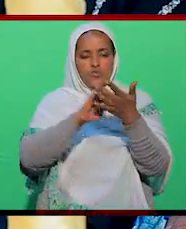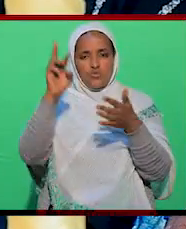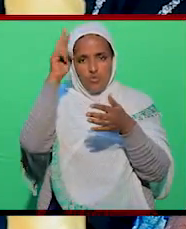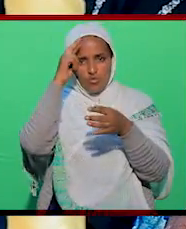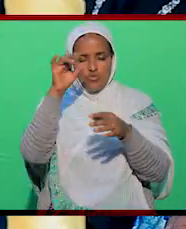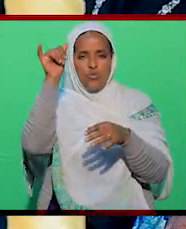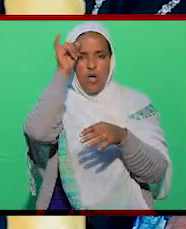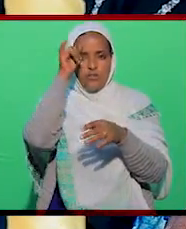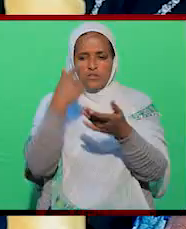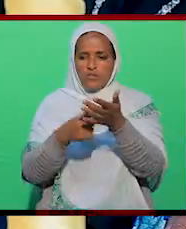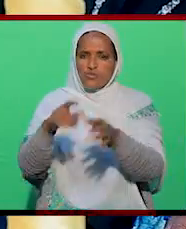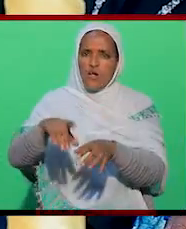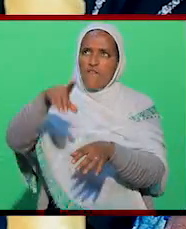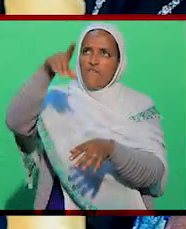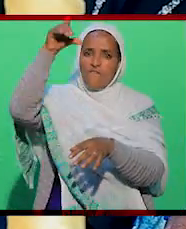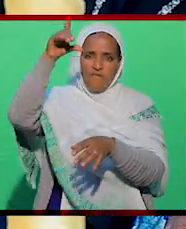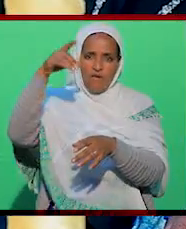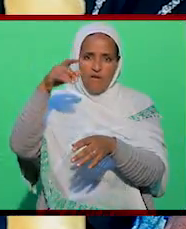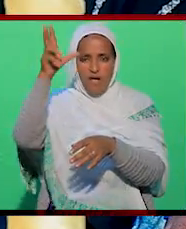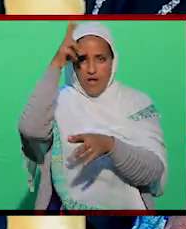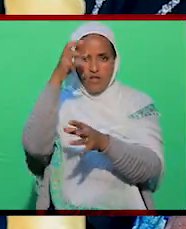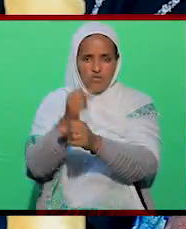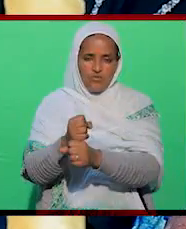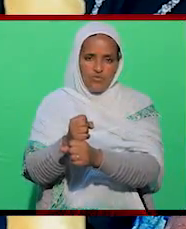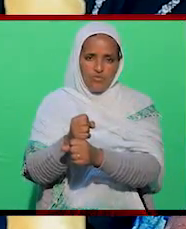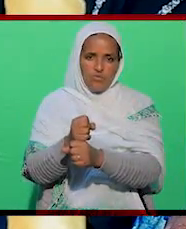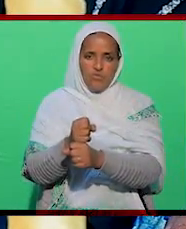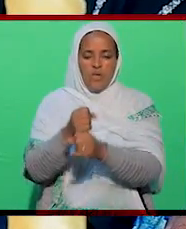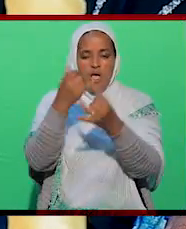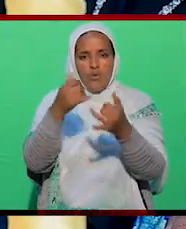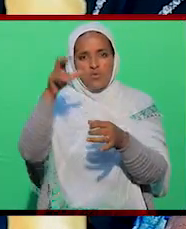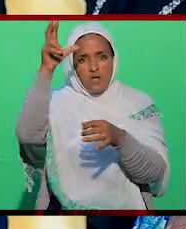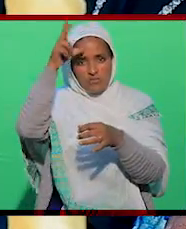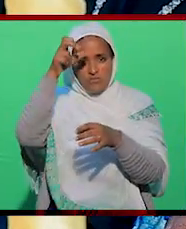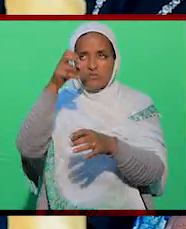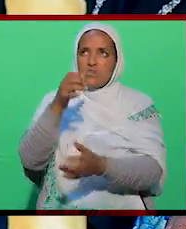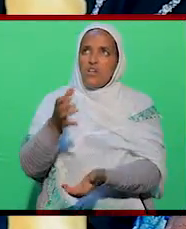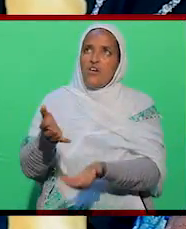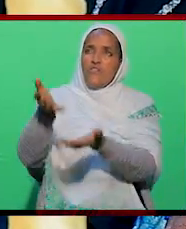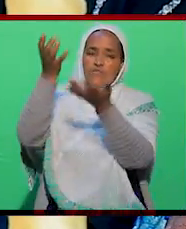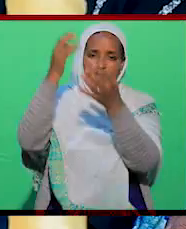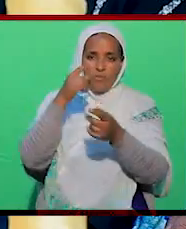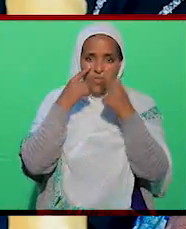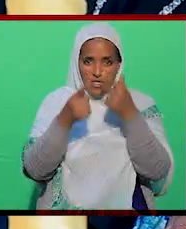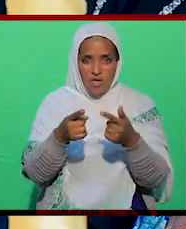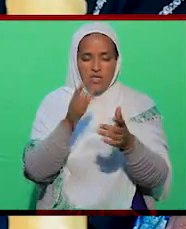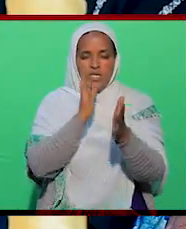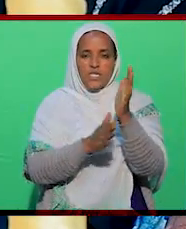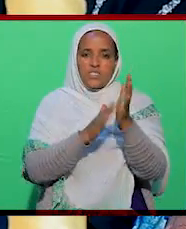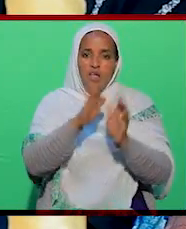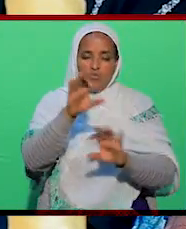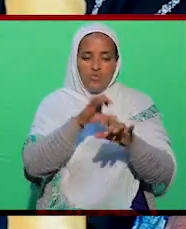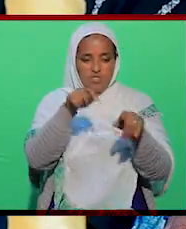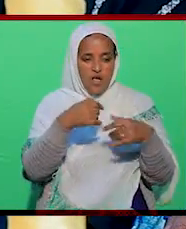ቅዱስ ጴጥሮስና ዮሐንስ ነበሩ እና ከፍ አለ እኮ አጋንንት ይዘውት ነው። አሁን አጋንንት ይዘው ከፍ ሲያደርጉት ብናይ እንዲሁ እንደ